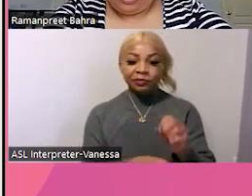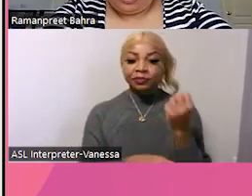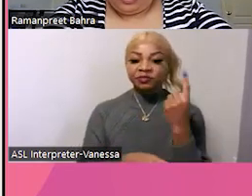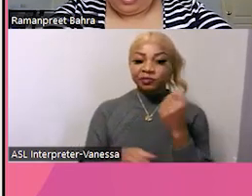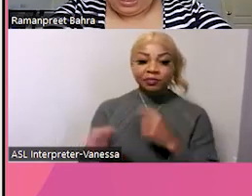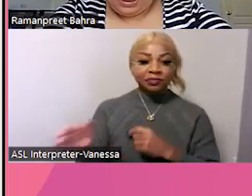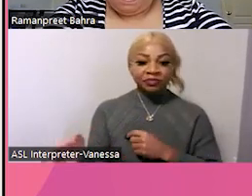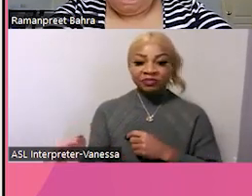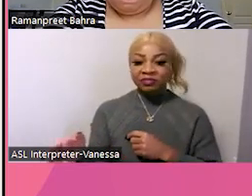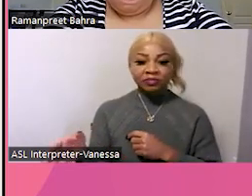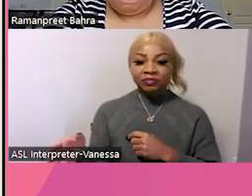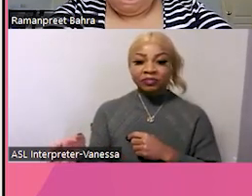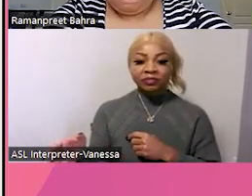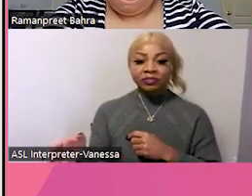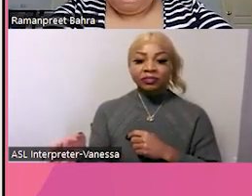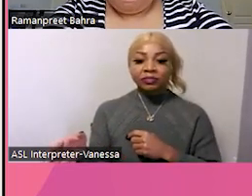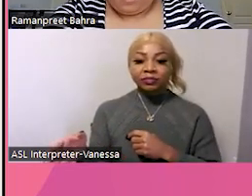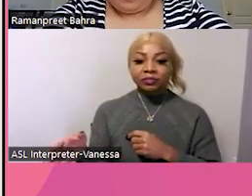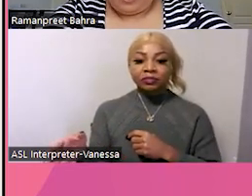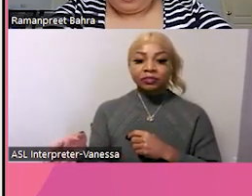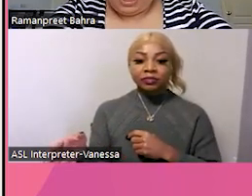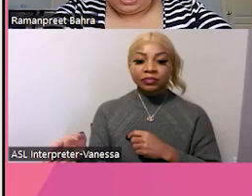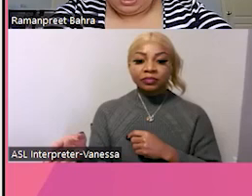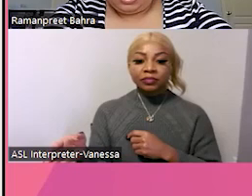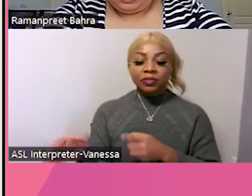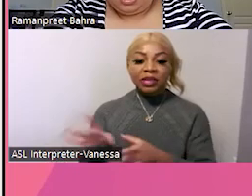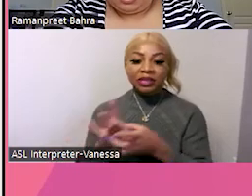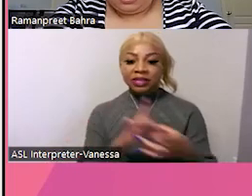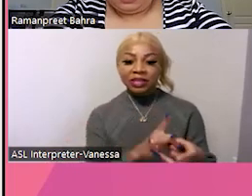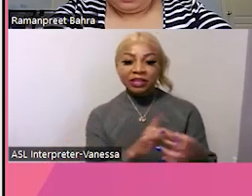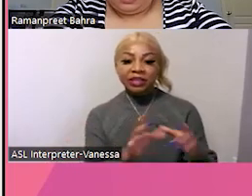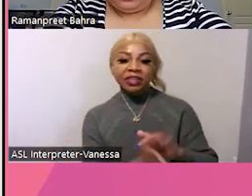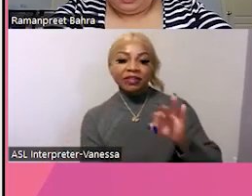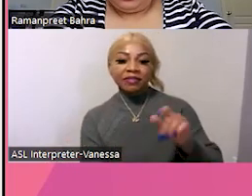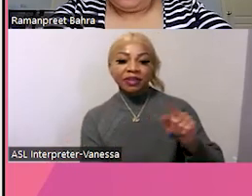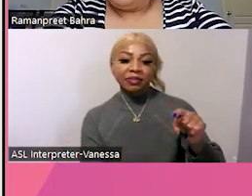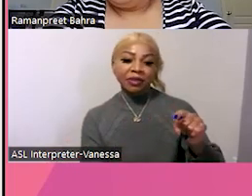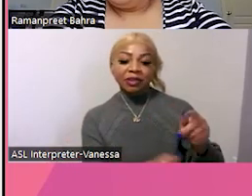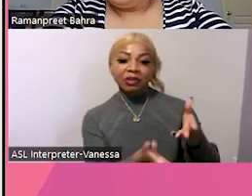que, font que le médecin perçoit qu'il y a un aveu de